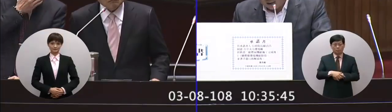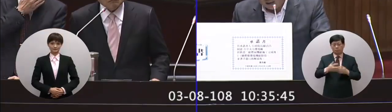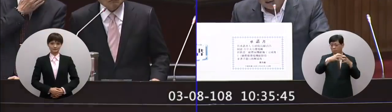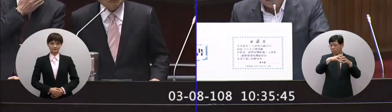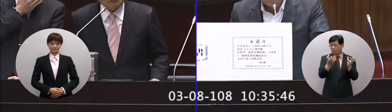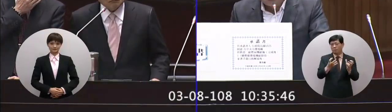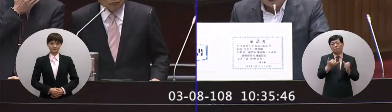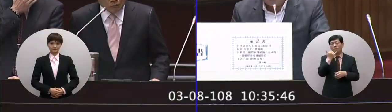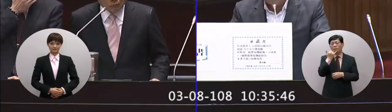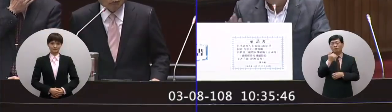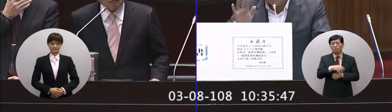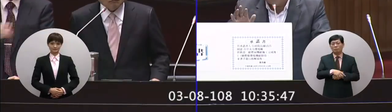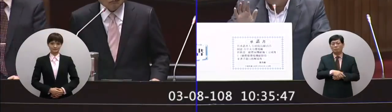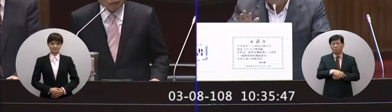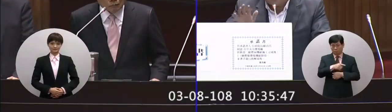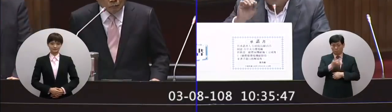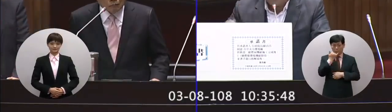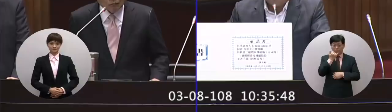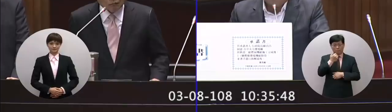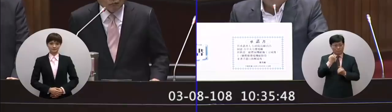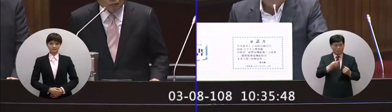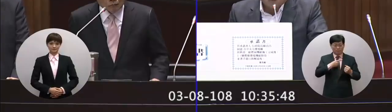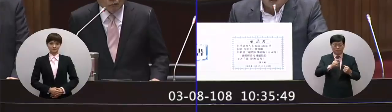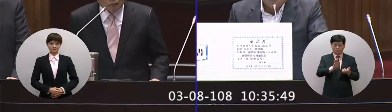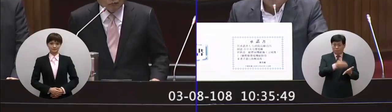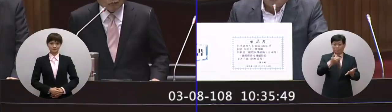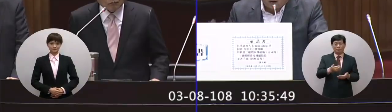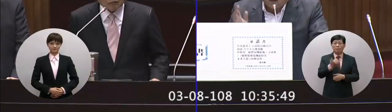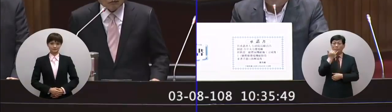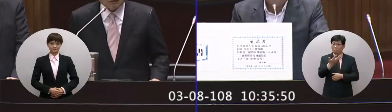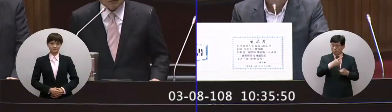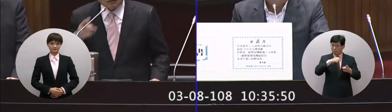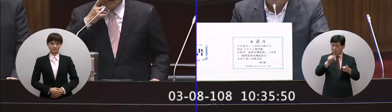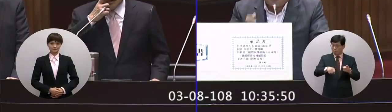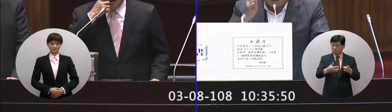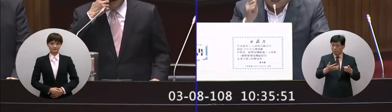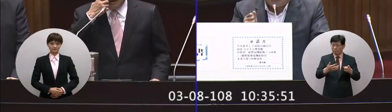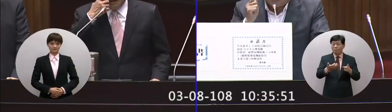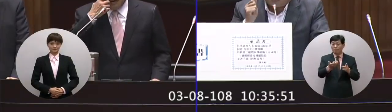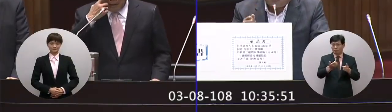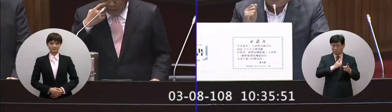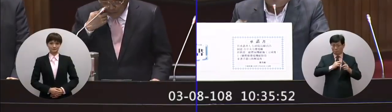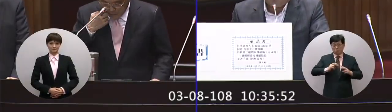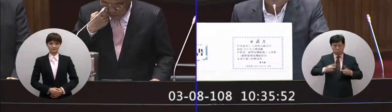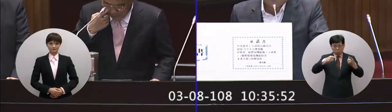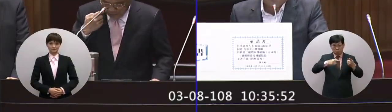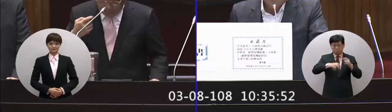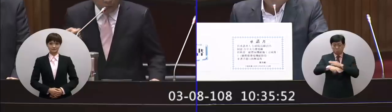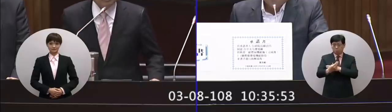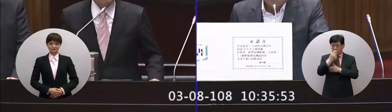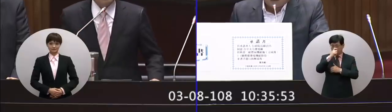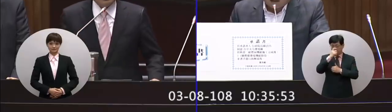拆解流程，让它再消失在地球表面。院长，你愿不愿意就你改革空污的决